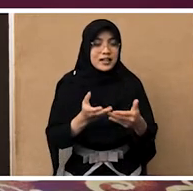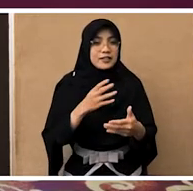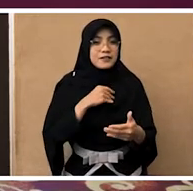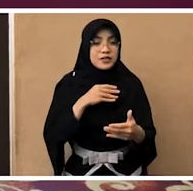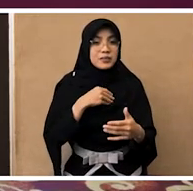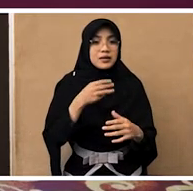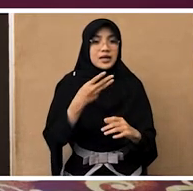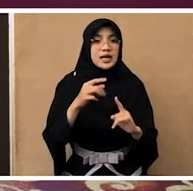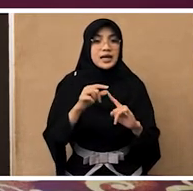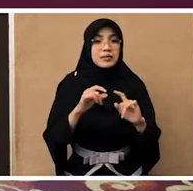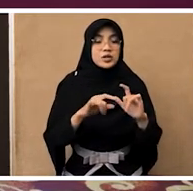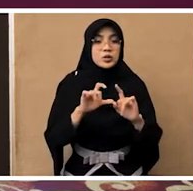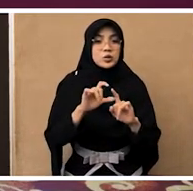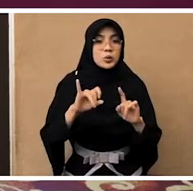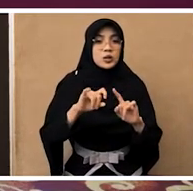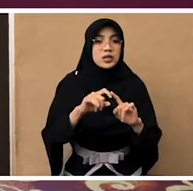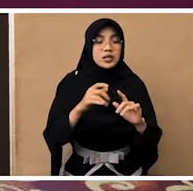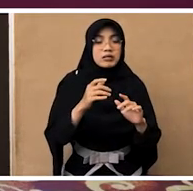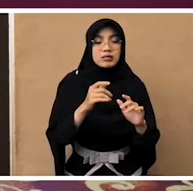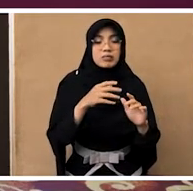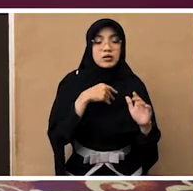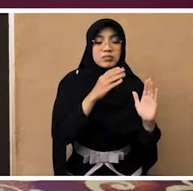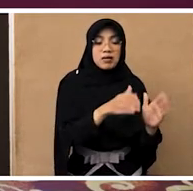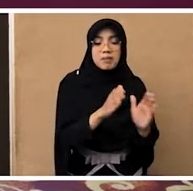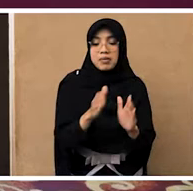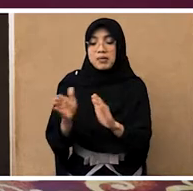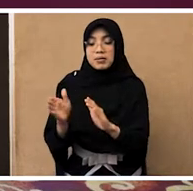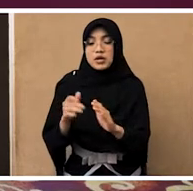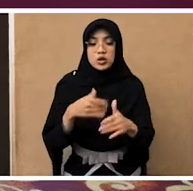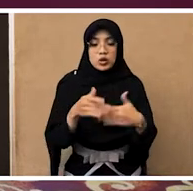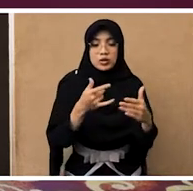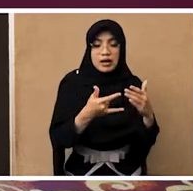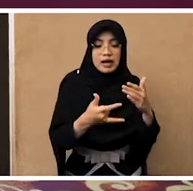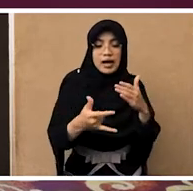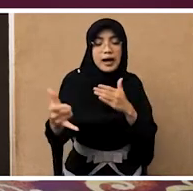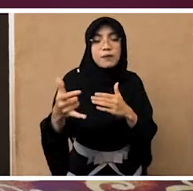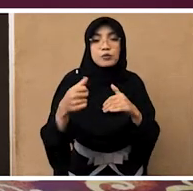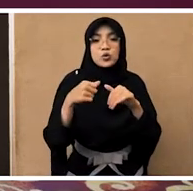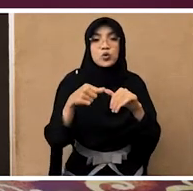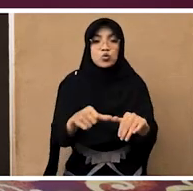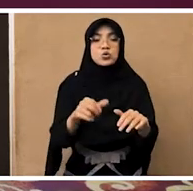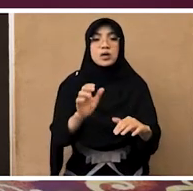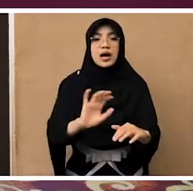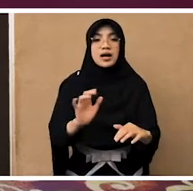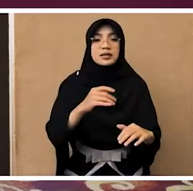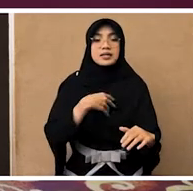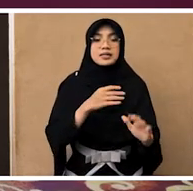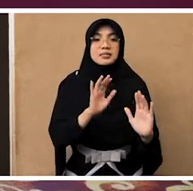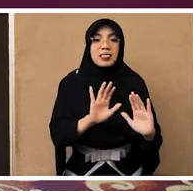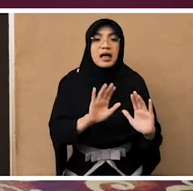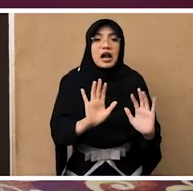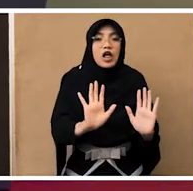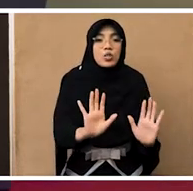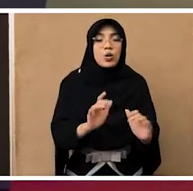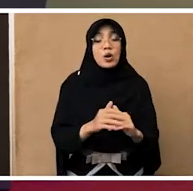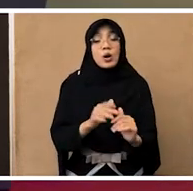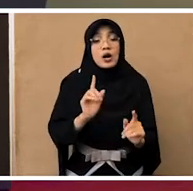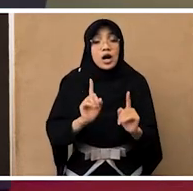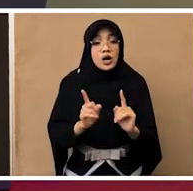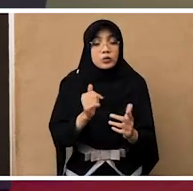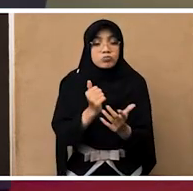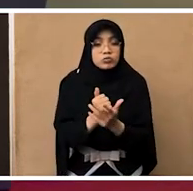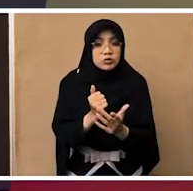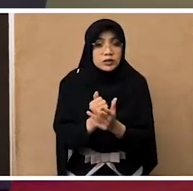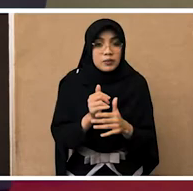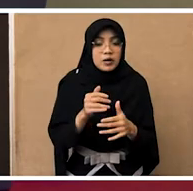adalah episode atau dia tidak terus-menerus tidak dia sifatnya adalah sementara maka sebenarnya